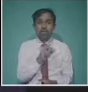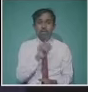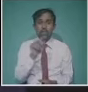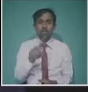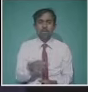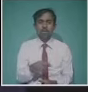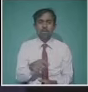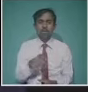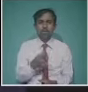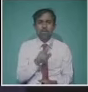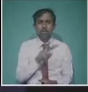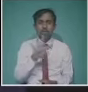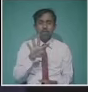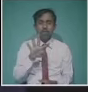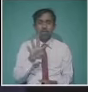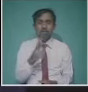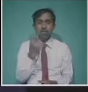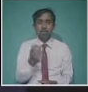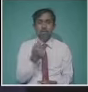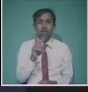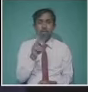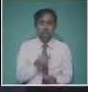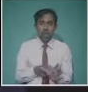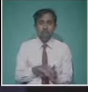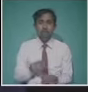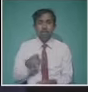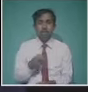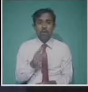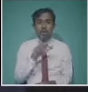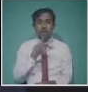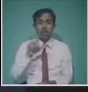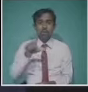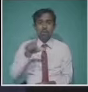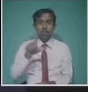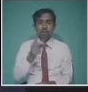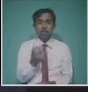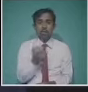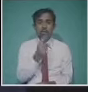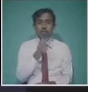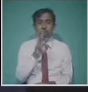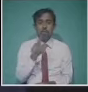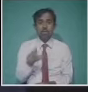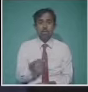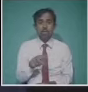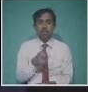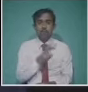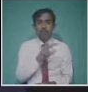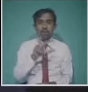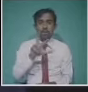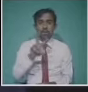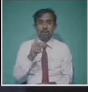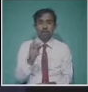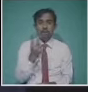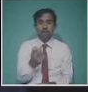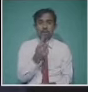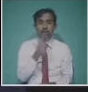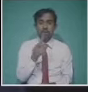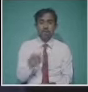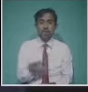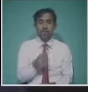දින 224ක්, 2012 පවනක් දින 187යි, 2013 දින 228ක්, 2014